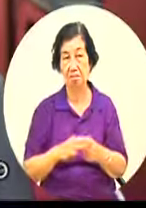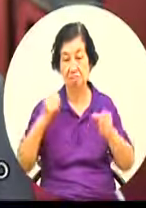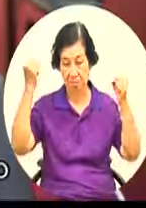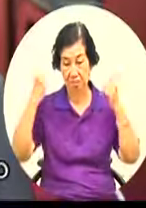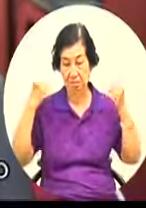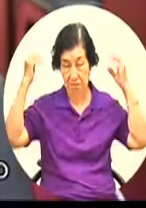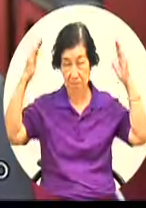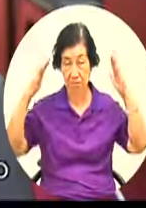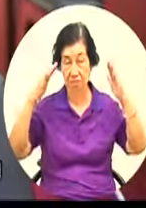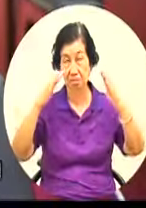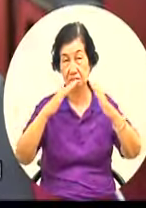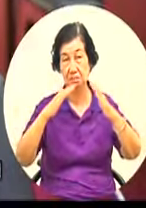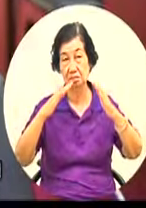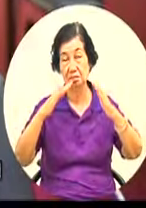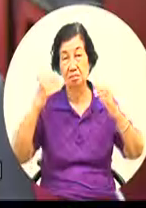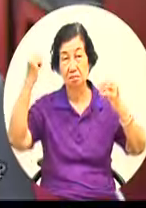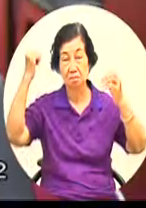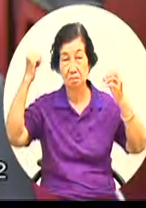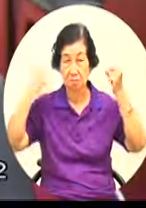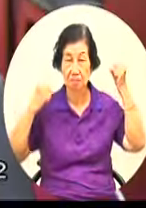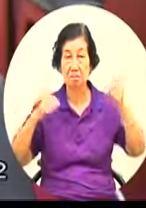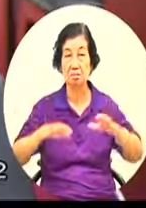后成公园，凤山有180几。